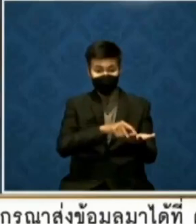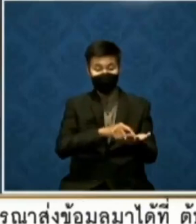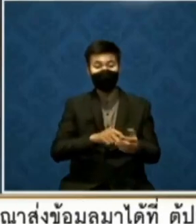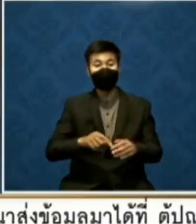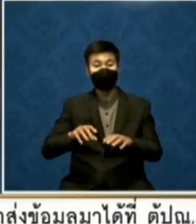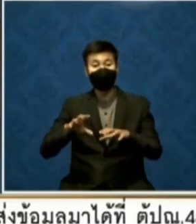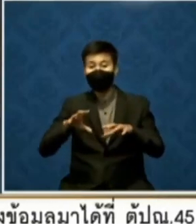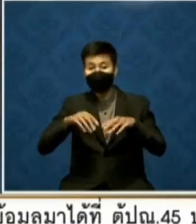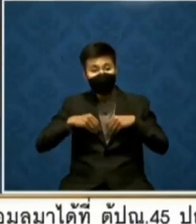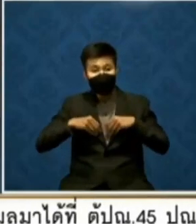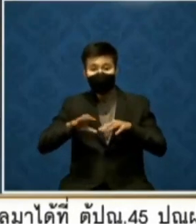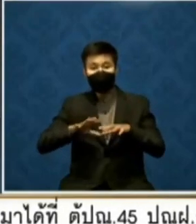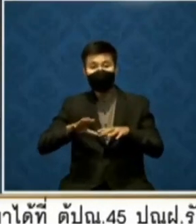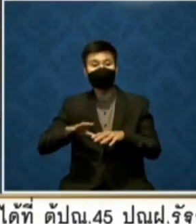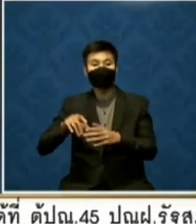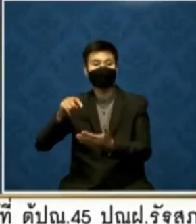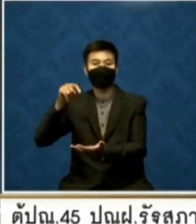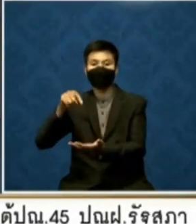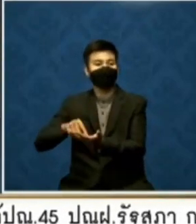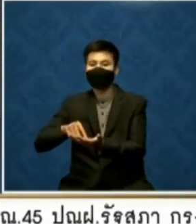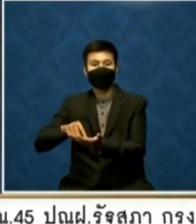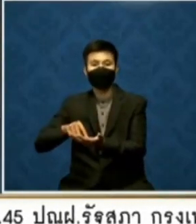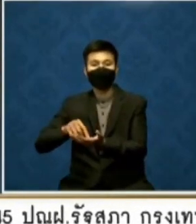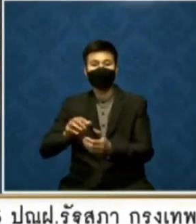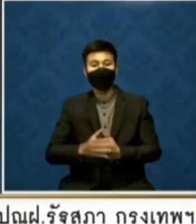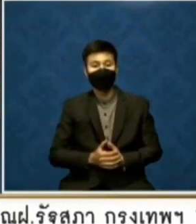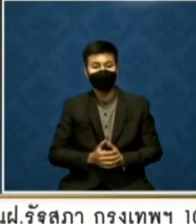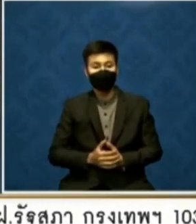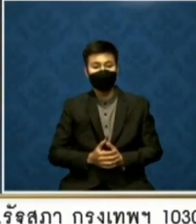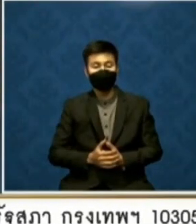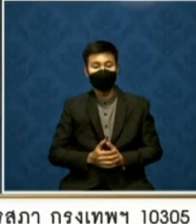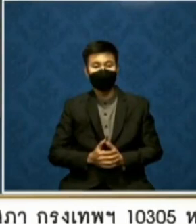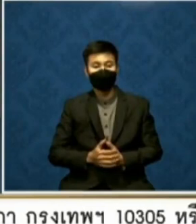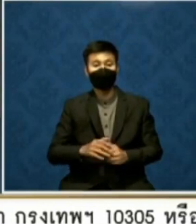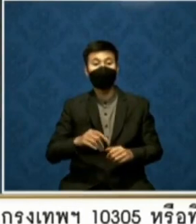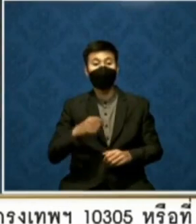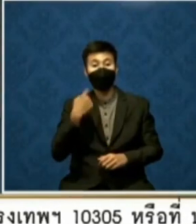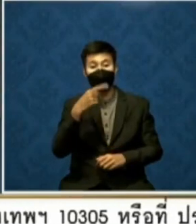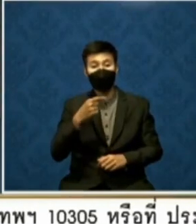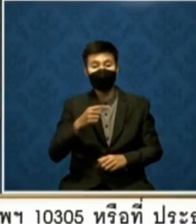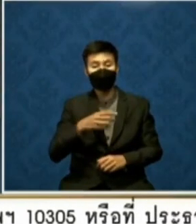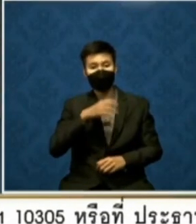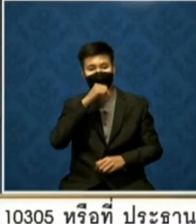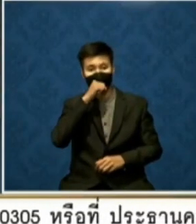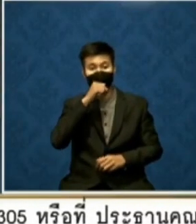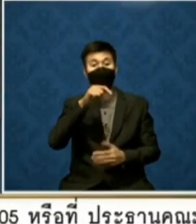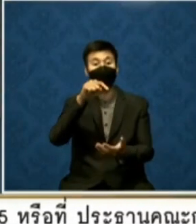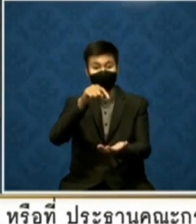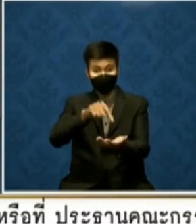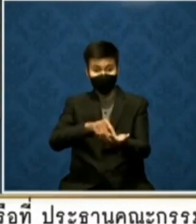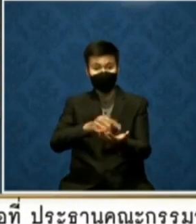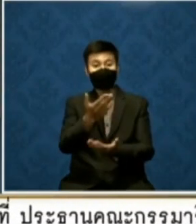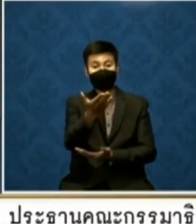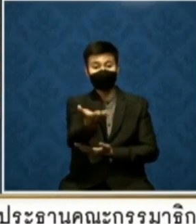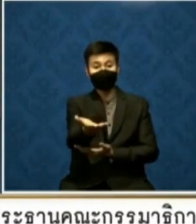ประชาชาติหนึ่งคนเศรษฐกิจใหม่ 1คนเพื่อชาติ 1คนรวมพลังประชาชาติไทย 1คนพลังท้อง